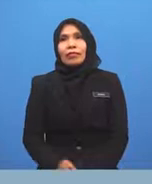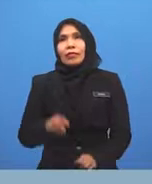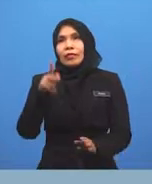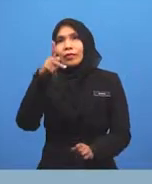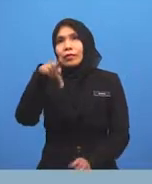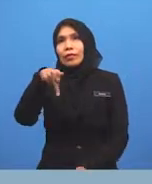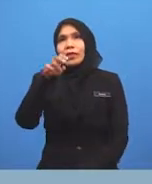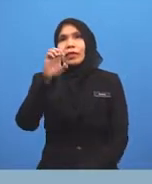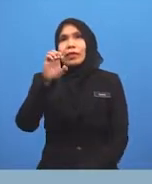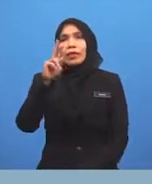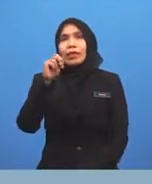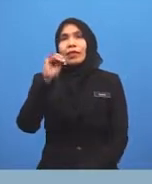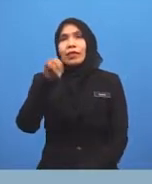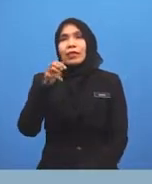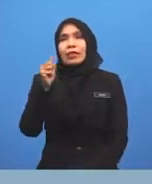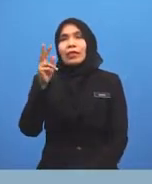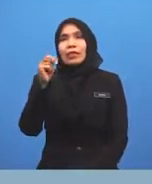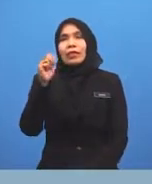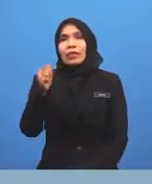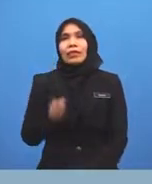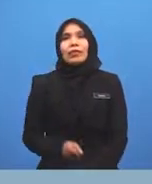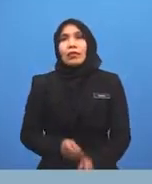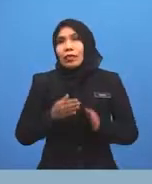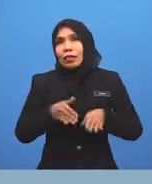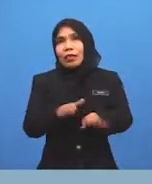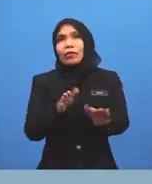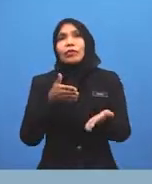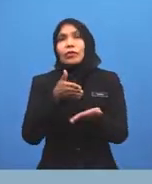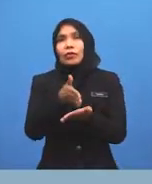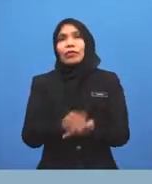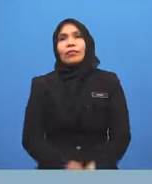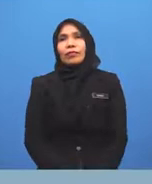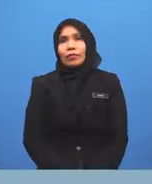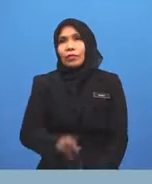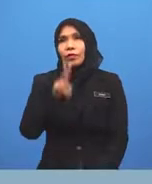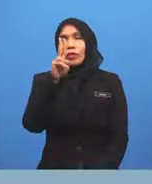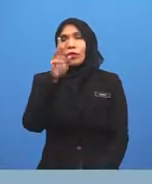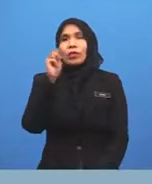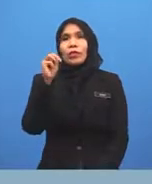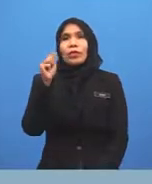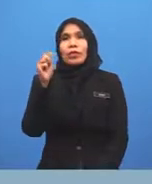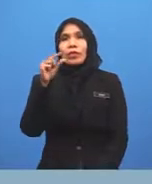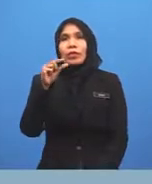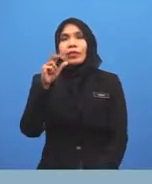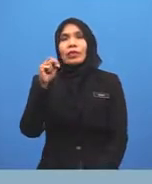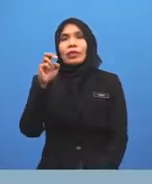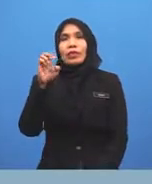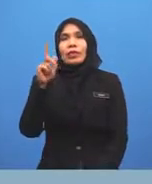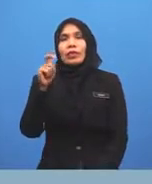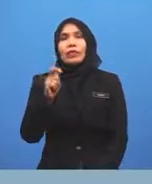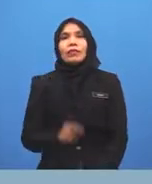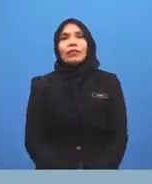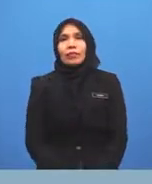Penjana arus terus terdiri dari dua magnet. Satu berkutub utara dan satu lagi